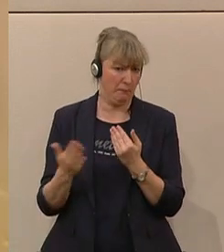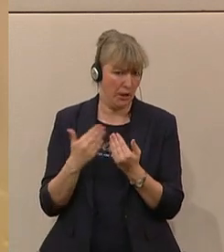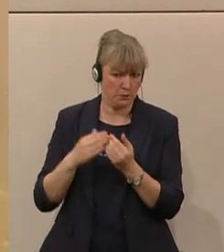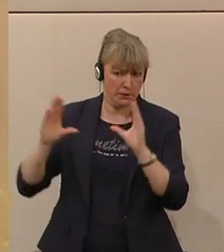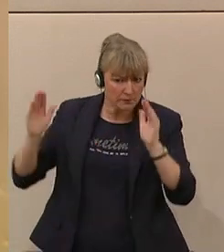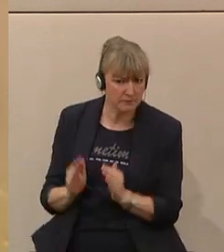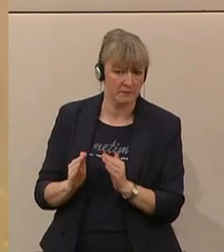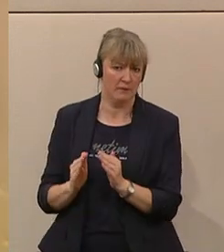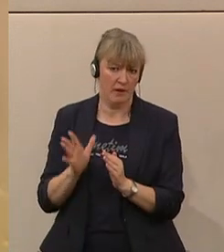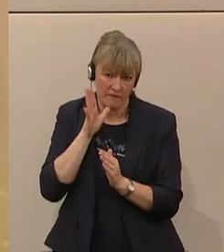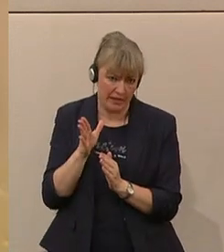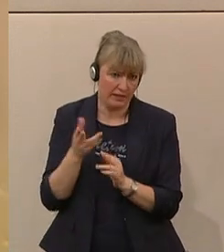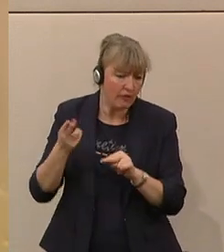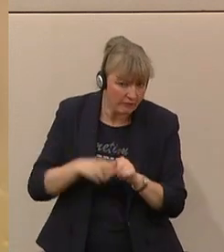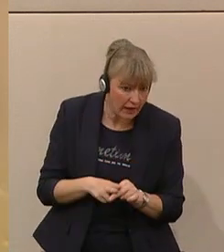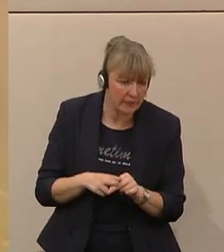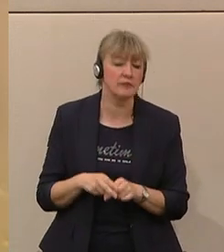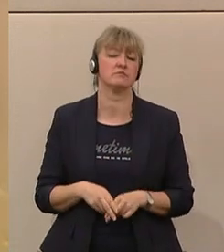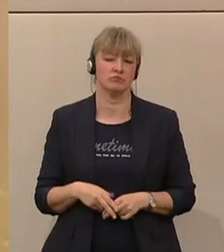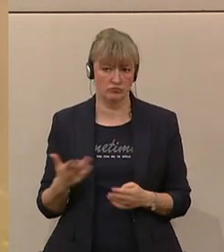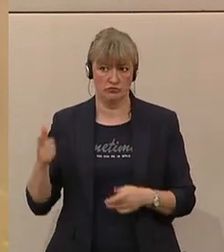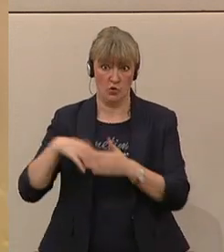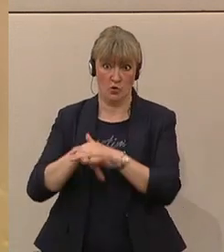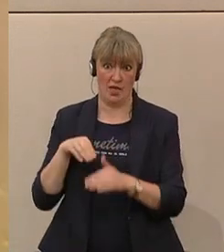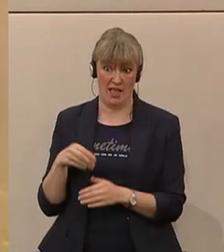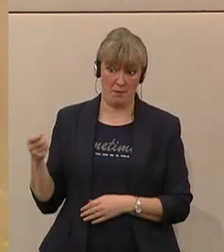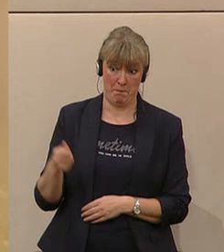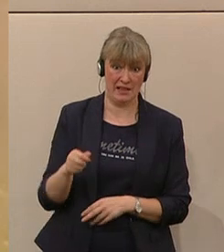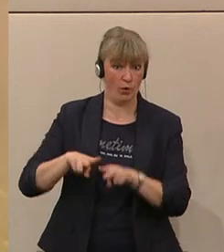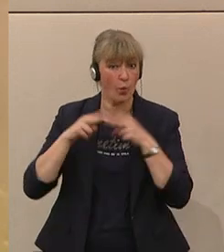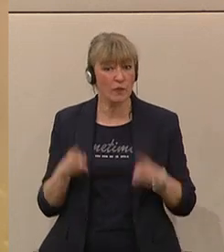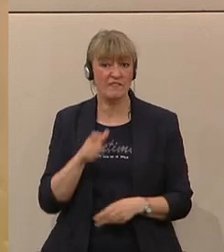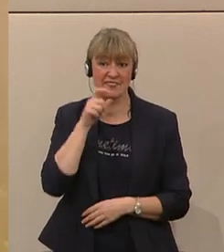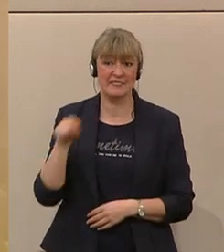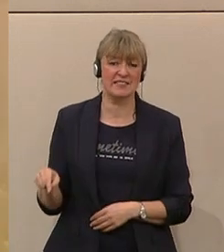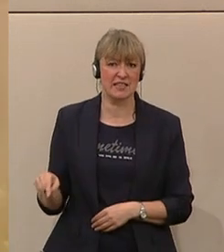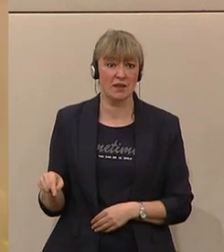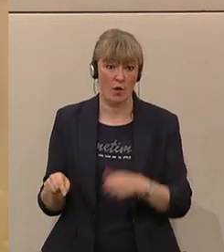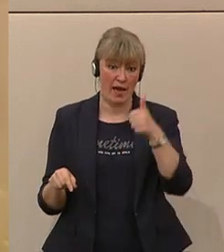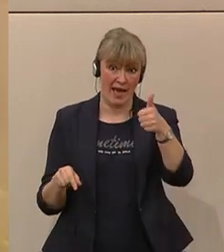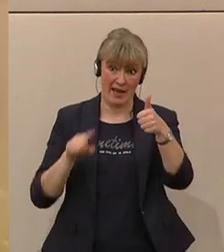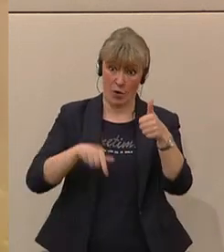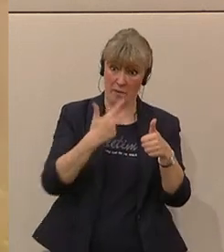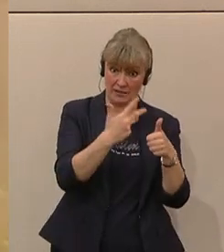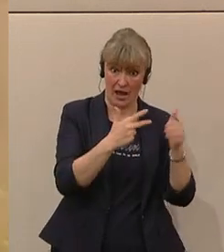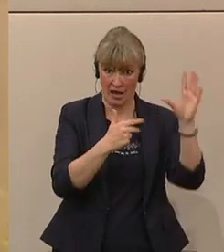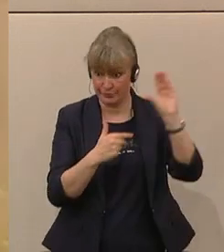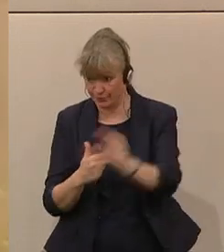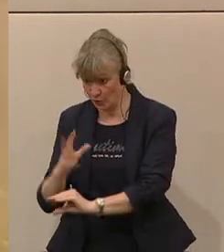jetzt heruntergesetzt wird, der Unternehmerbeitrag zur Unfallversicherung von 1,3 auf